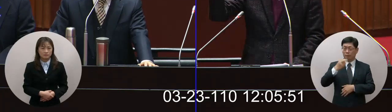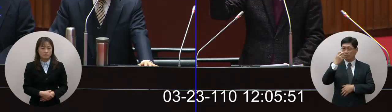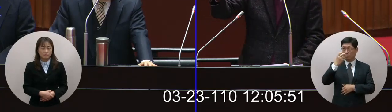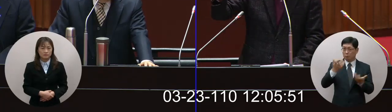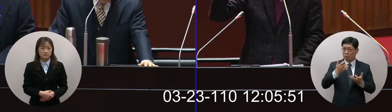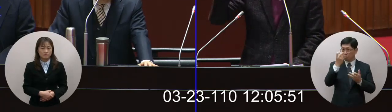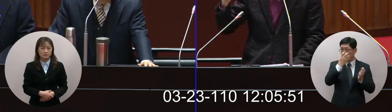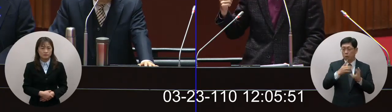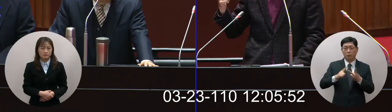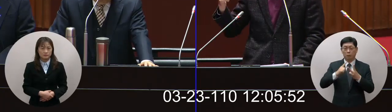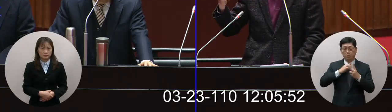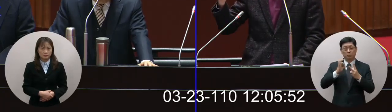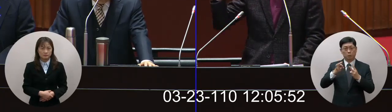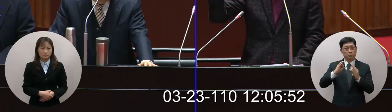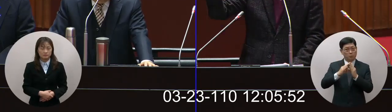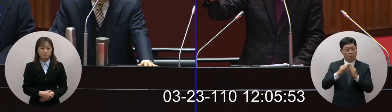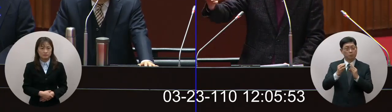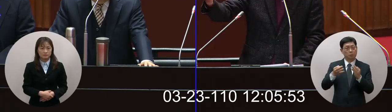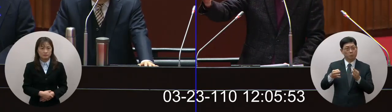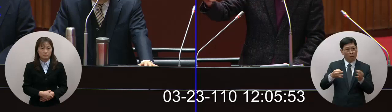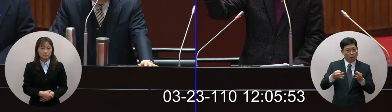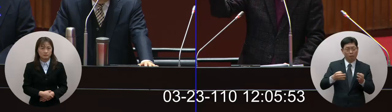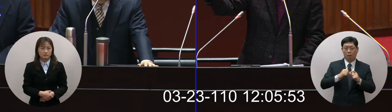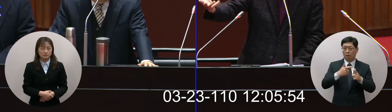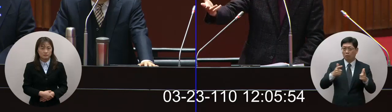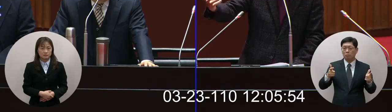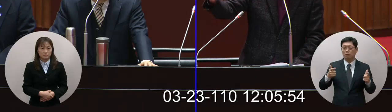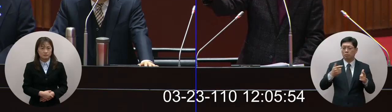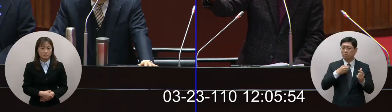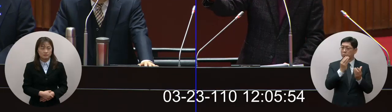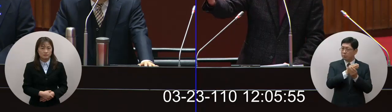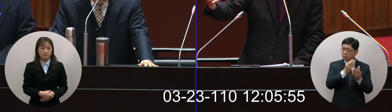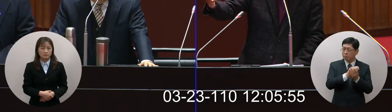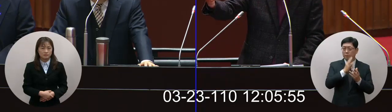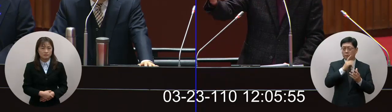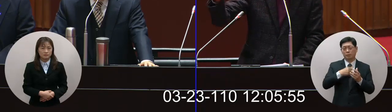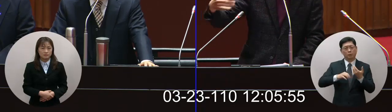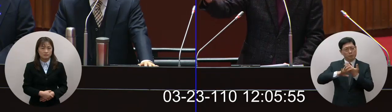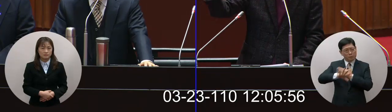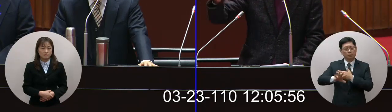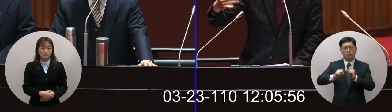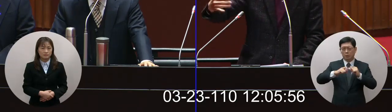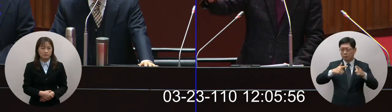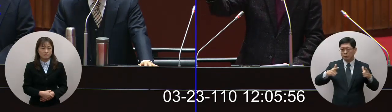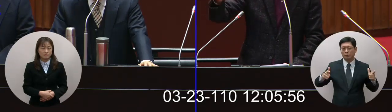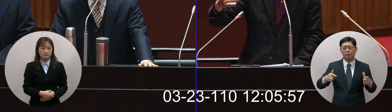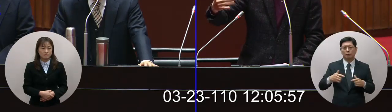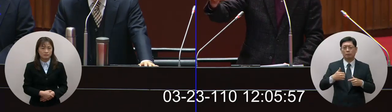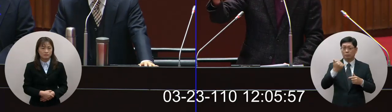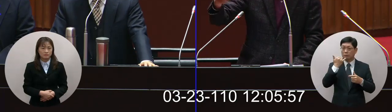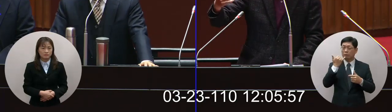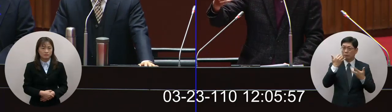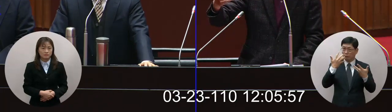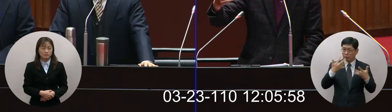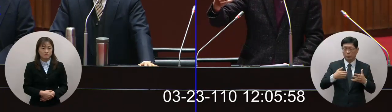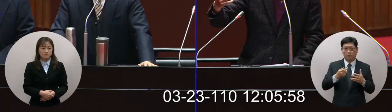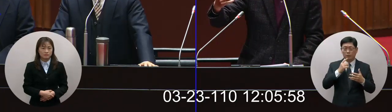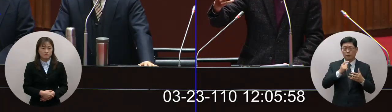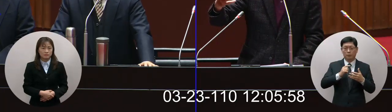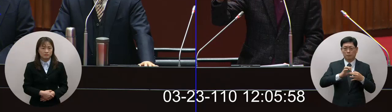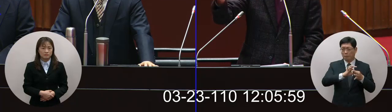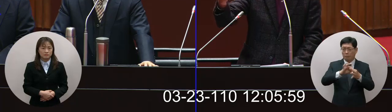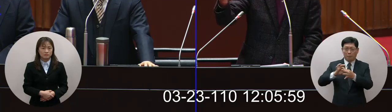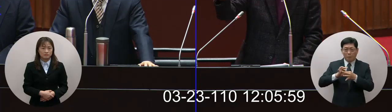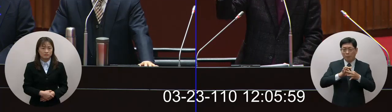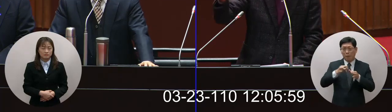好，金融操作也好，或者是更多的股市上市商规，让更多的衍生性的金